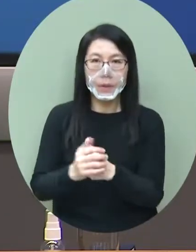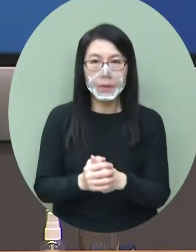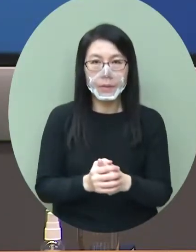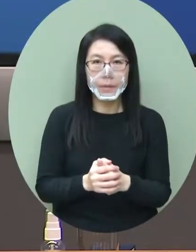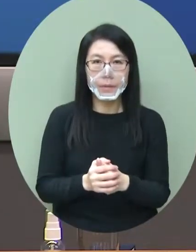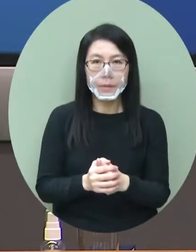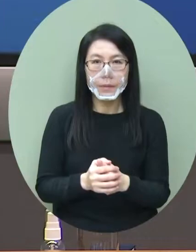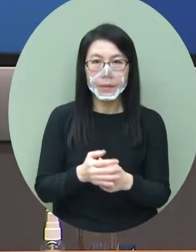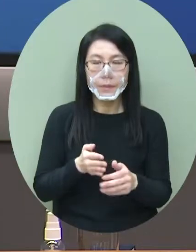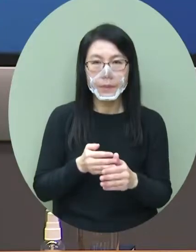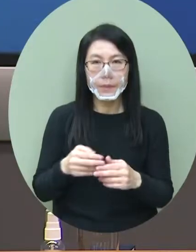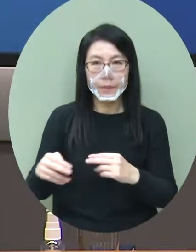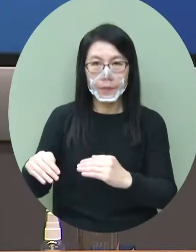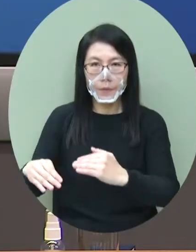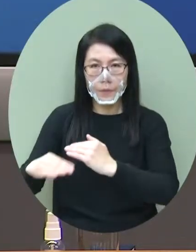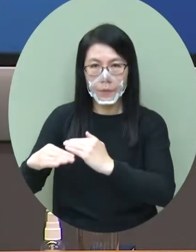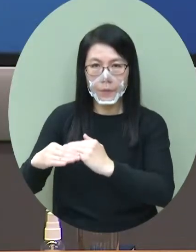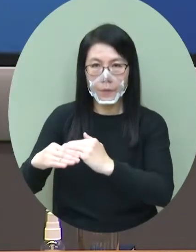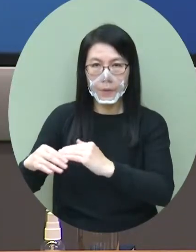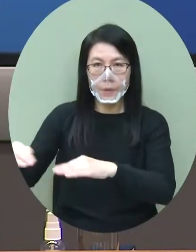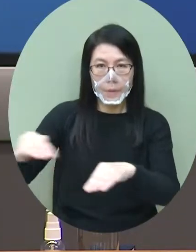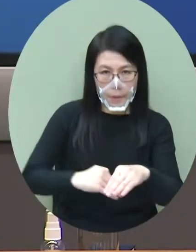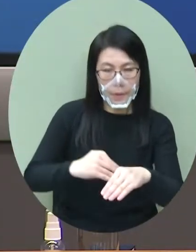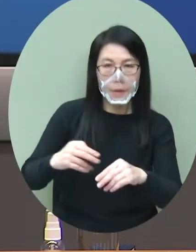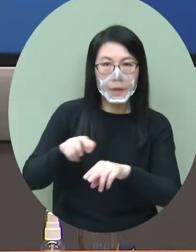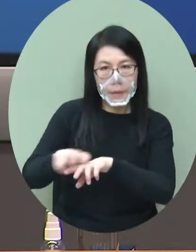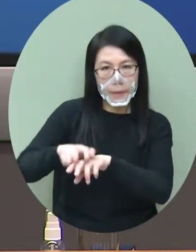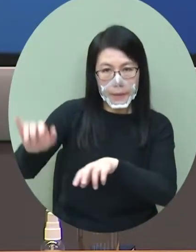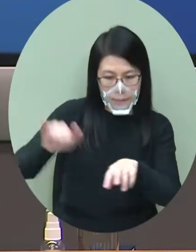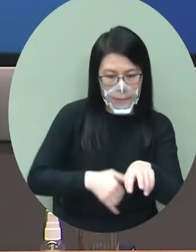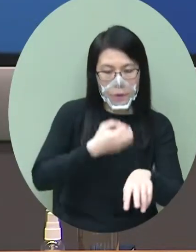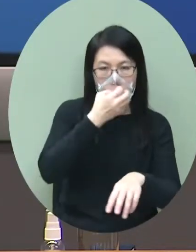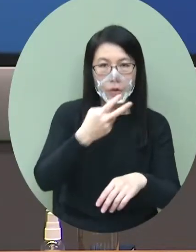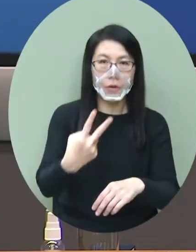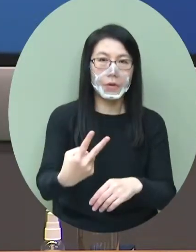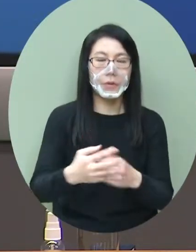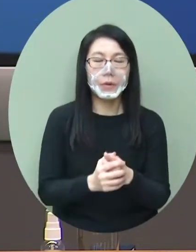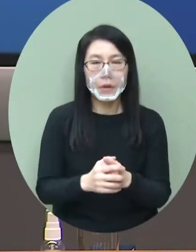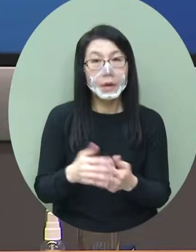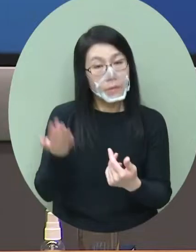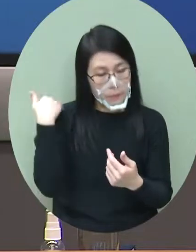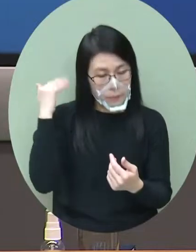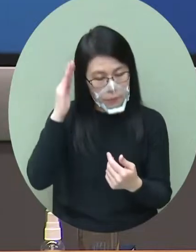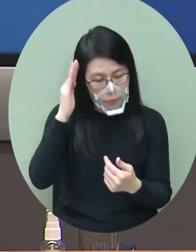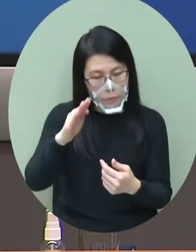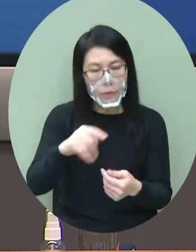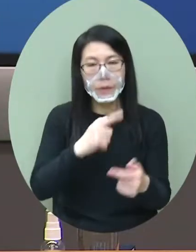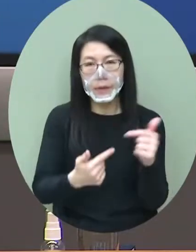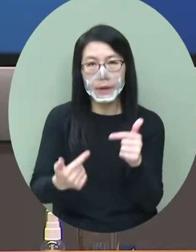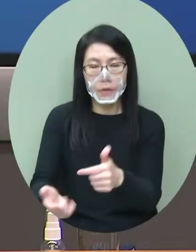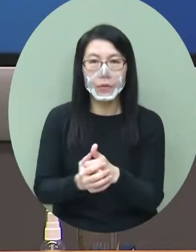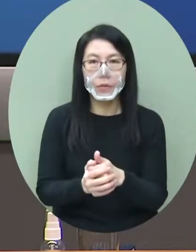排2次的跨境的货运列车到香港，往后呢也会继续按需